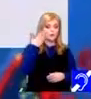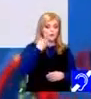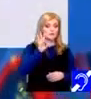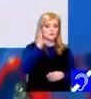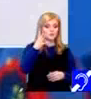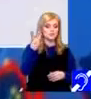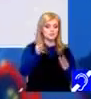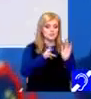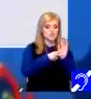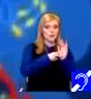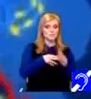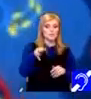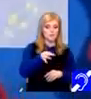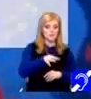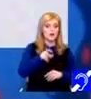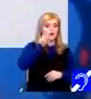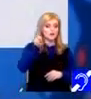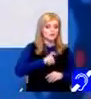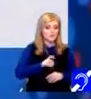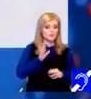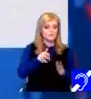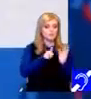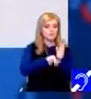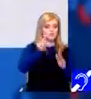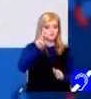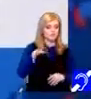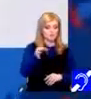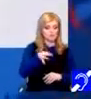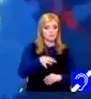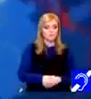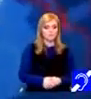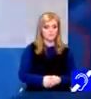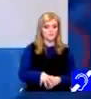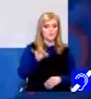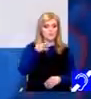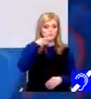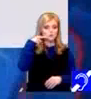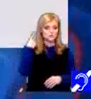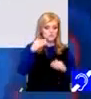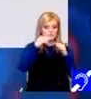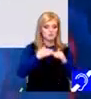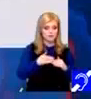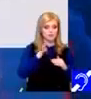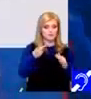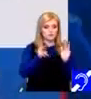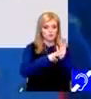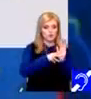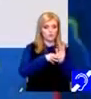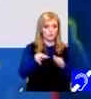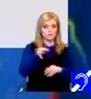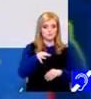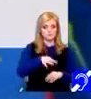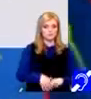cota la 4 lei și 37 de bani, iar hrivna ucraineană va avea valoare de 62 de bani. Rubla rusească scade și este cotată la 28